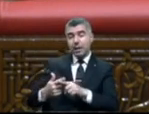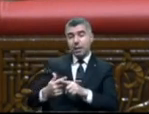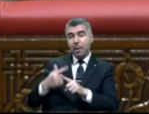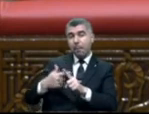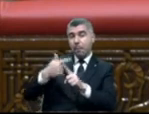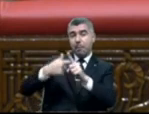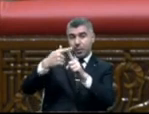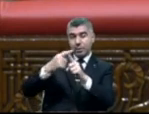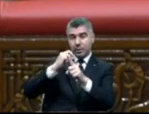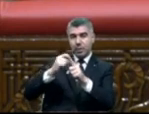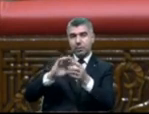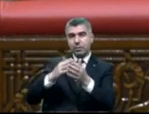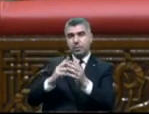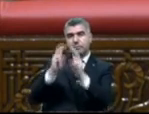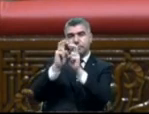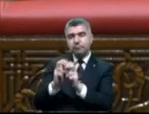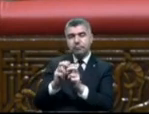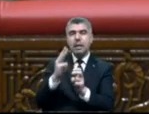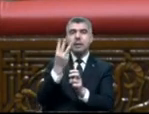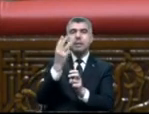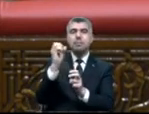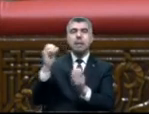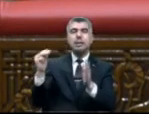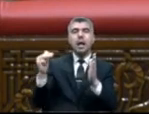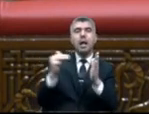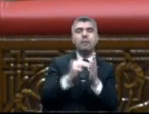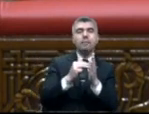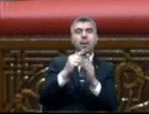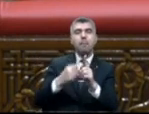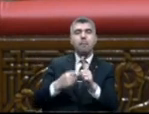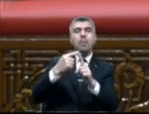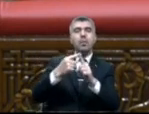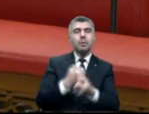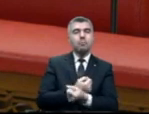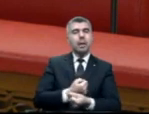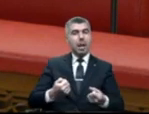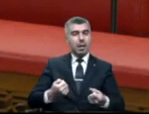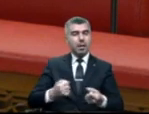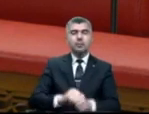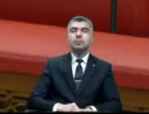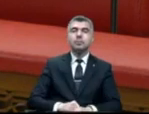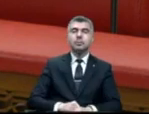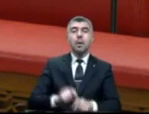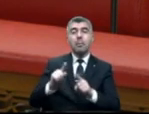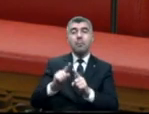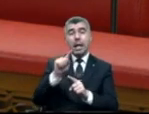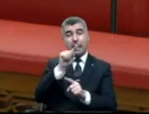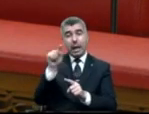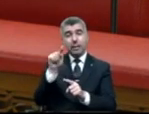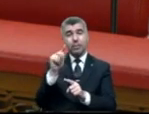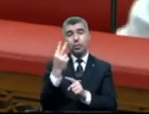النمو كتنزل منها واحد 300 الف اللي كيتزاد عاطل عن العمل. الا نقصنا ب